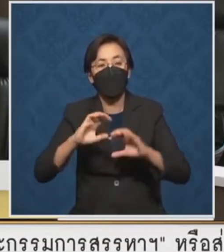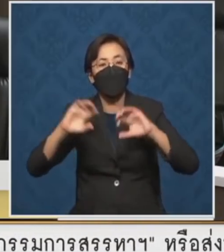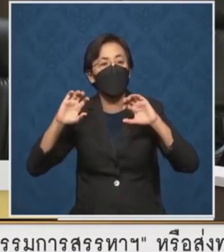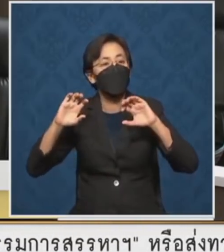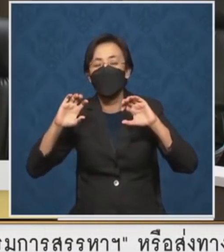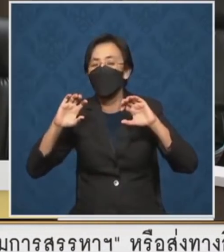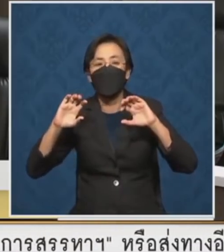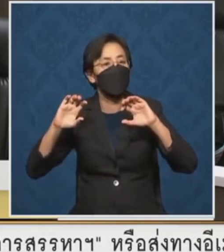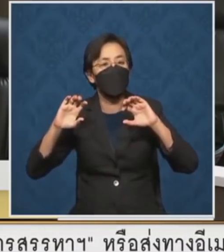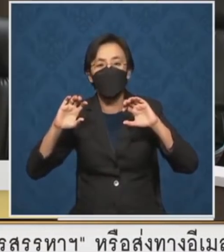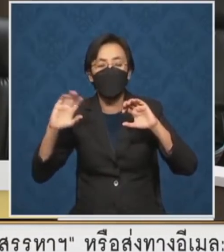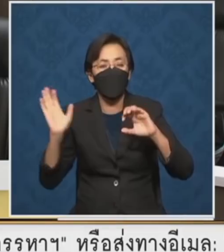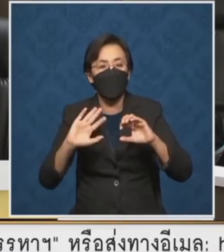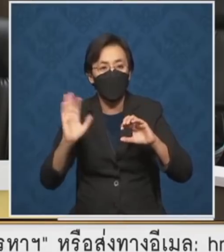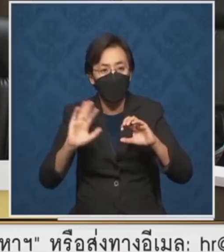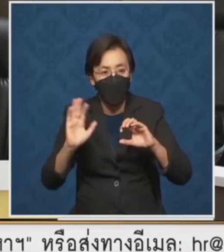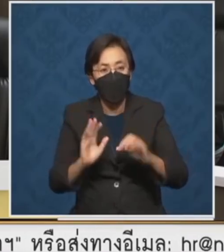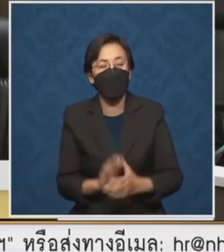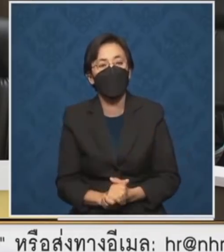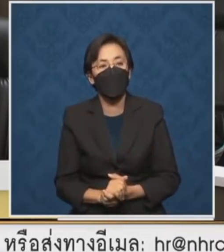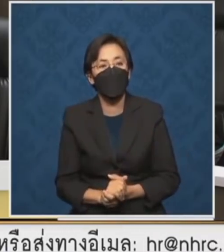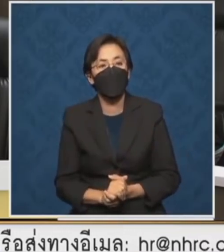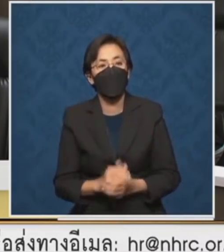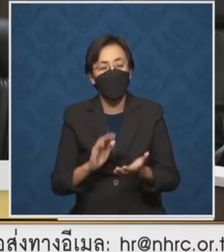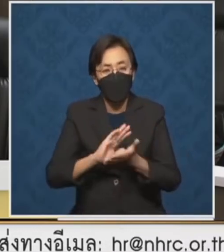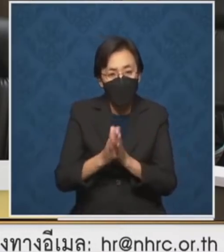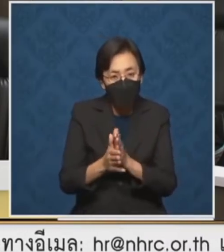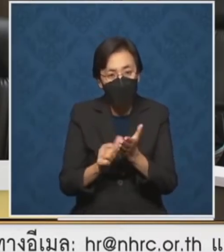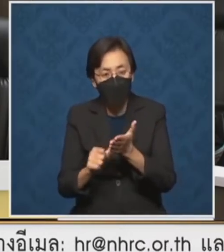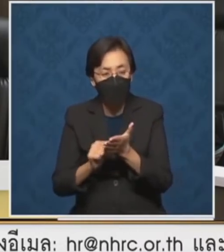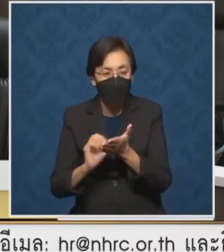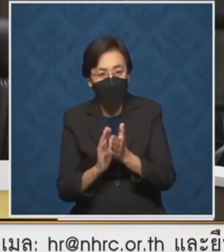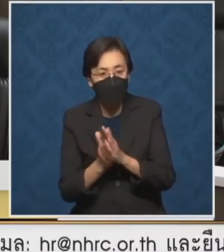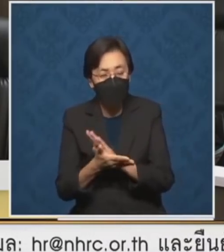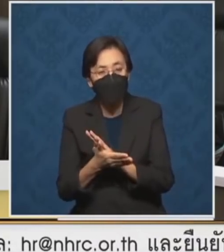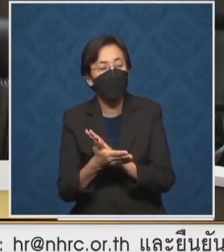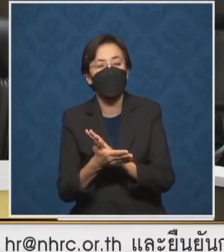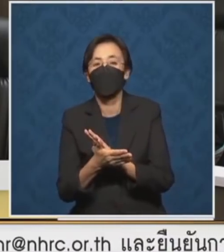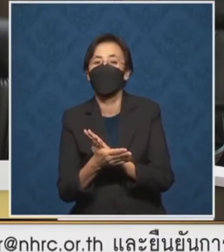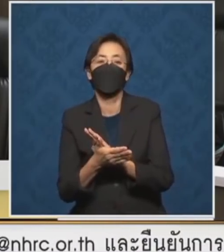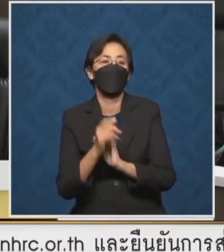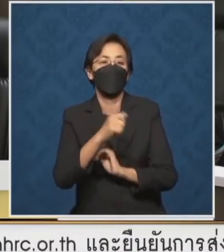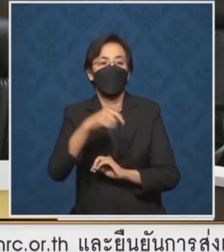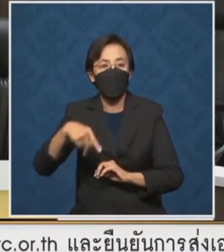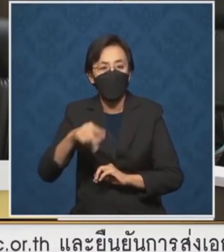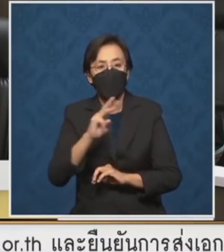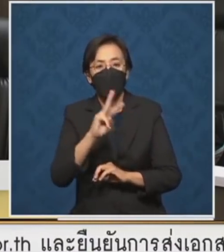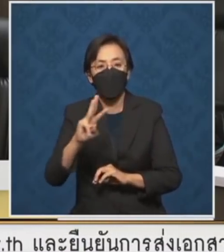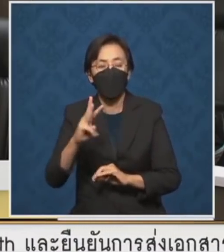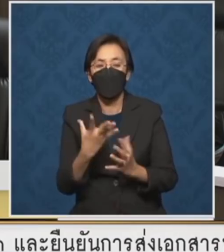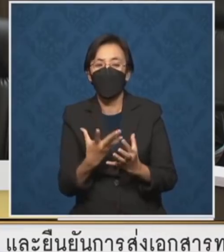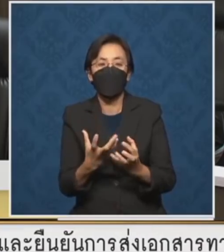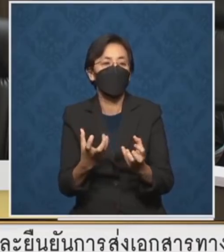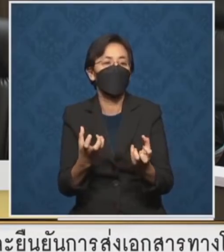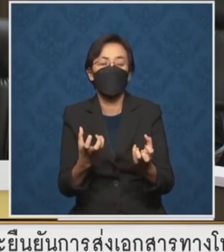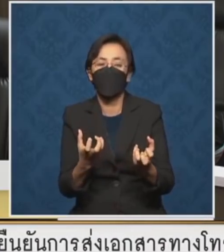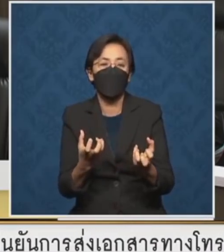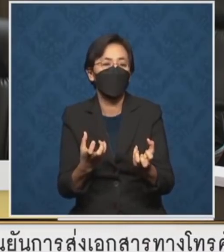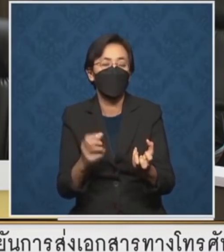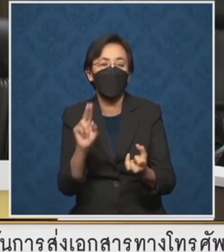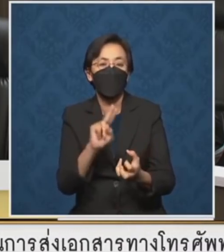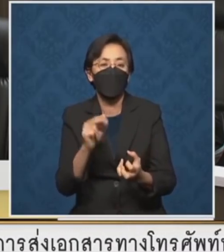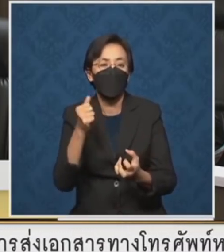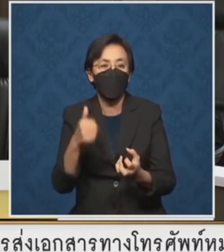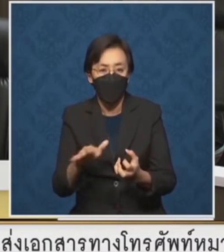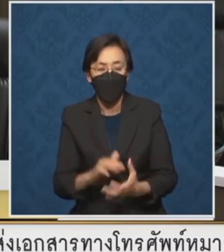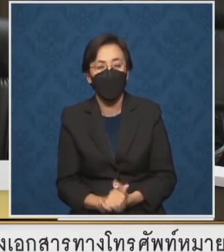ไปดึงเอามาจากภาคประชาสังคมเอามาปรับเปลี่ยนแปลงจนง่อยเปี้ยเสียขาใช้การไม่ได้กันไปหมดตั้งแต่ท่านรัฐมนตรีเข้